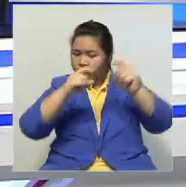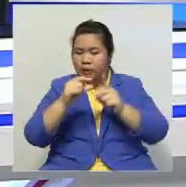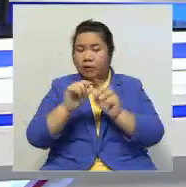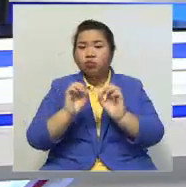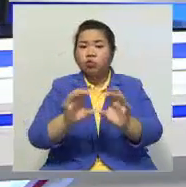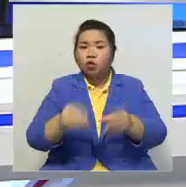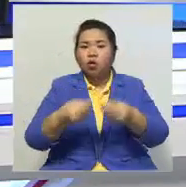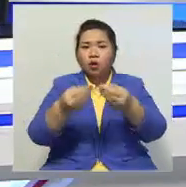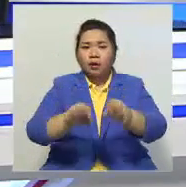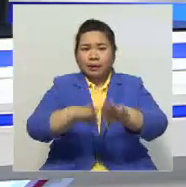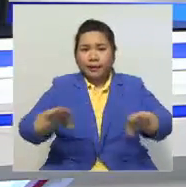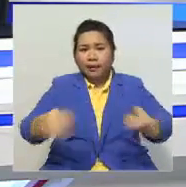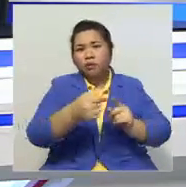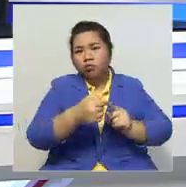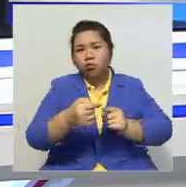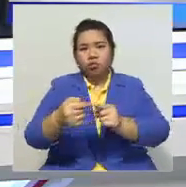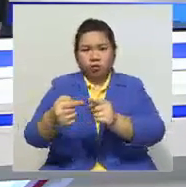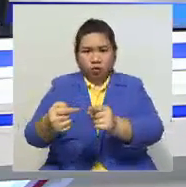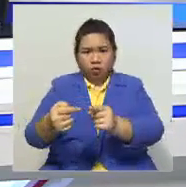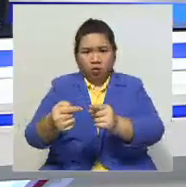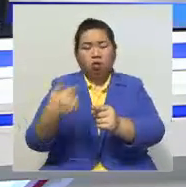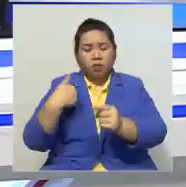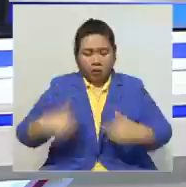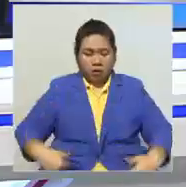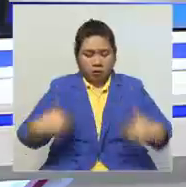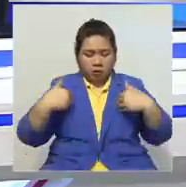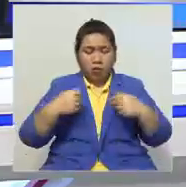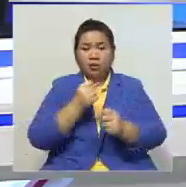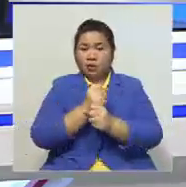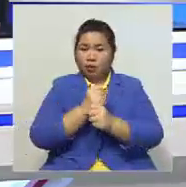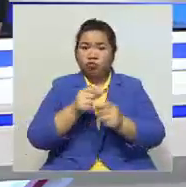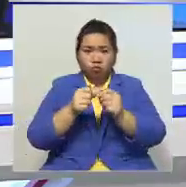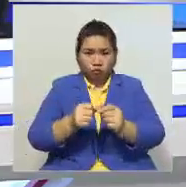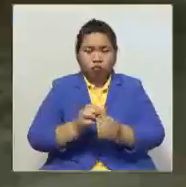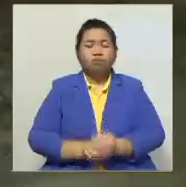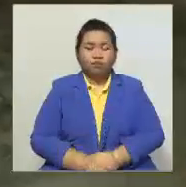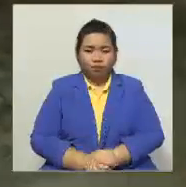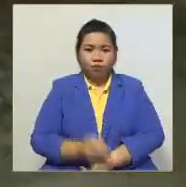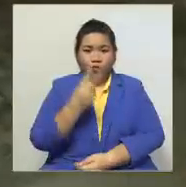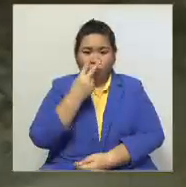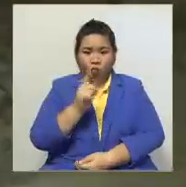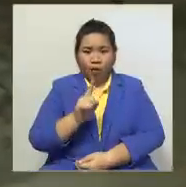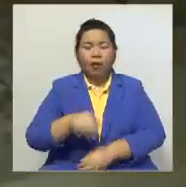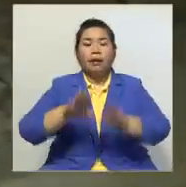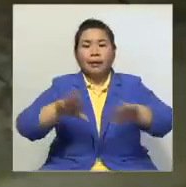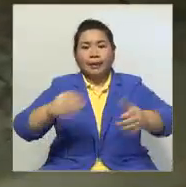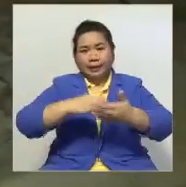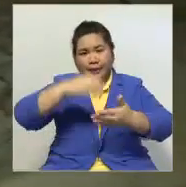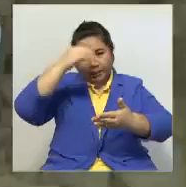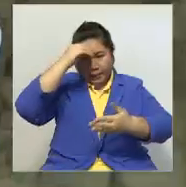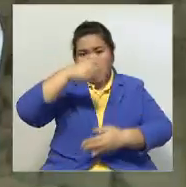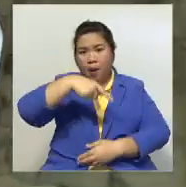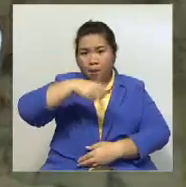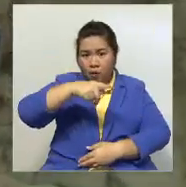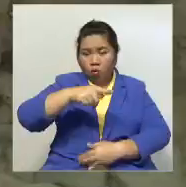สัมพุทธเจ้าไปสู่เยาวชนคนรุ่นใหม่ให้ใช้เป็นหลักในการดำเนินชีวิตค่ะไปดูบรรยากาศกันนะคะที่นักเรียนชั้นประถมศึกษาจากโร